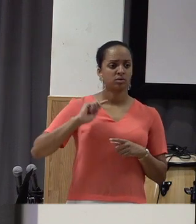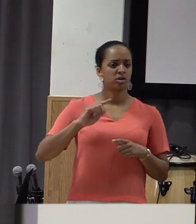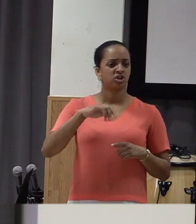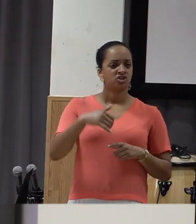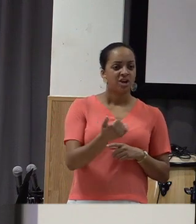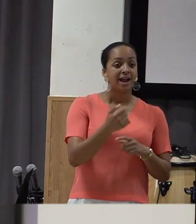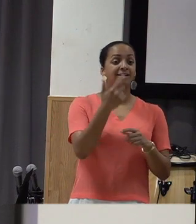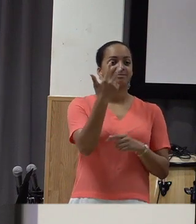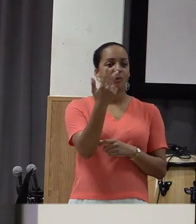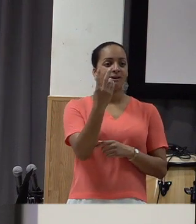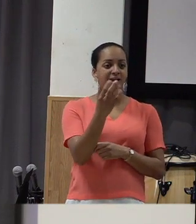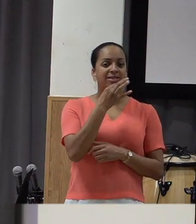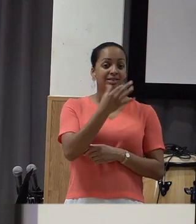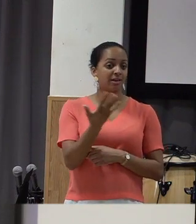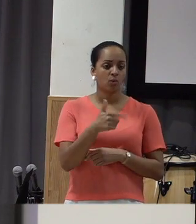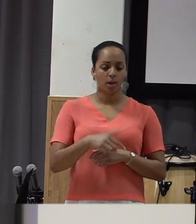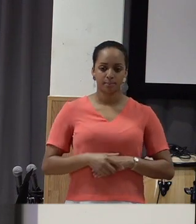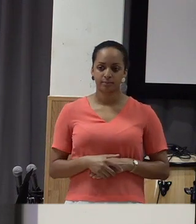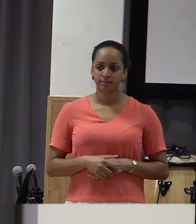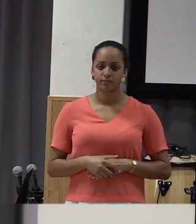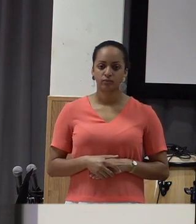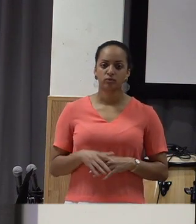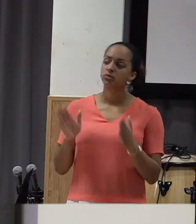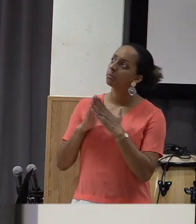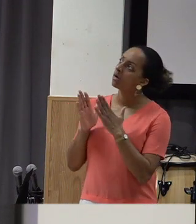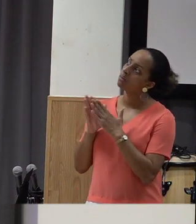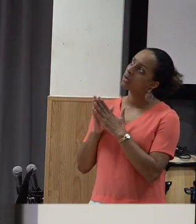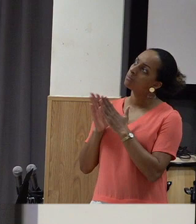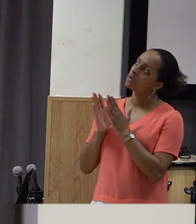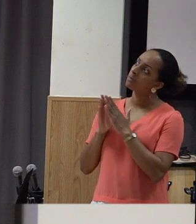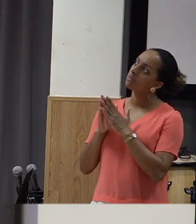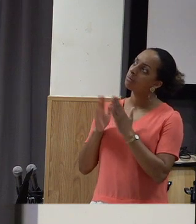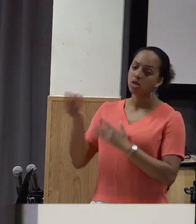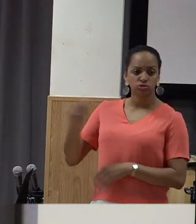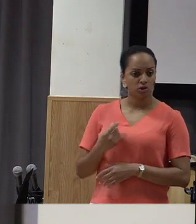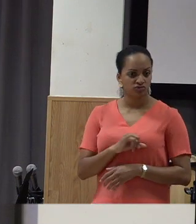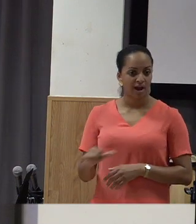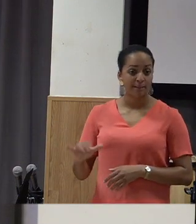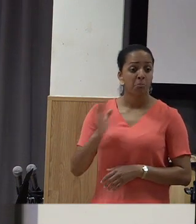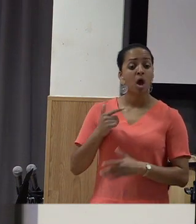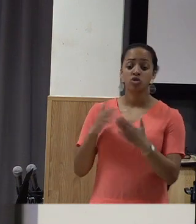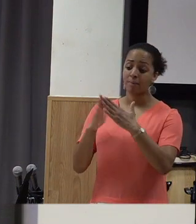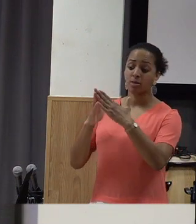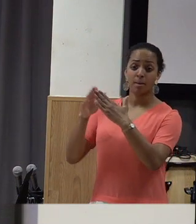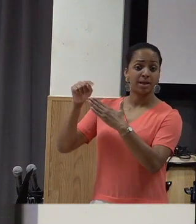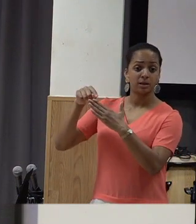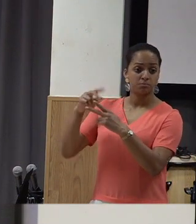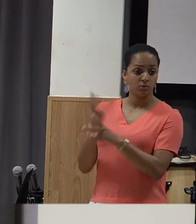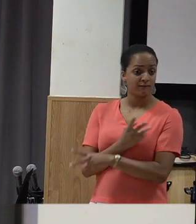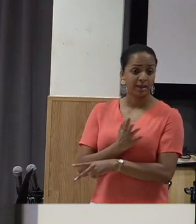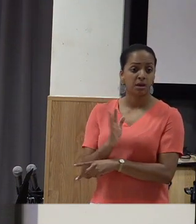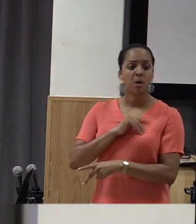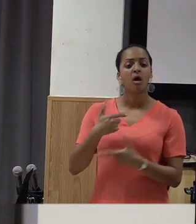3 et 4. Il nous est dit « Vous demandez et vous ne recevez pas parce que vous demandez mal, dans le but de satisfaire vos